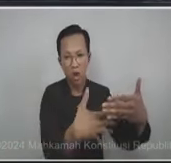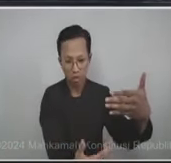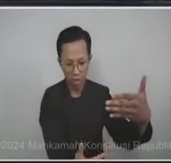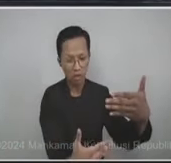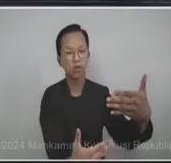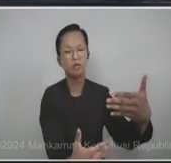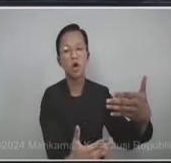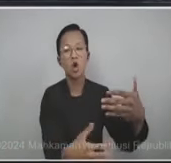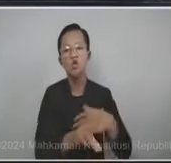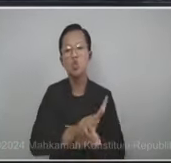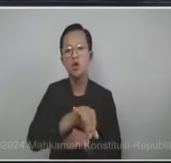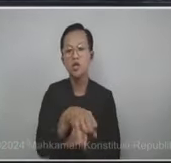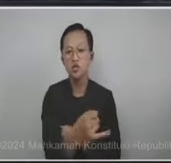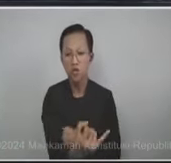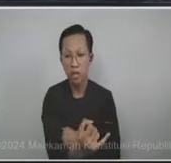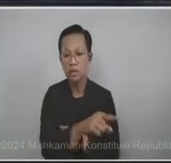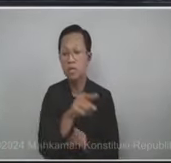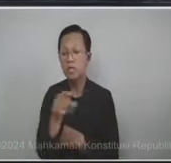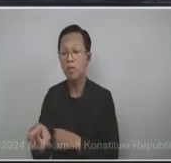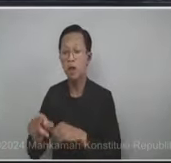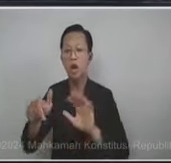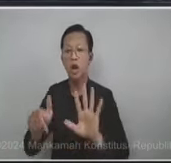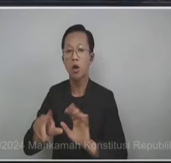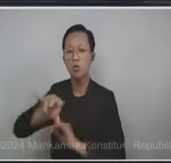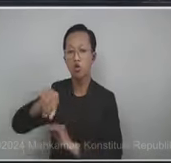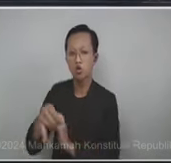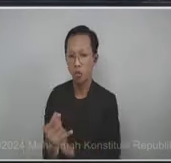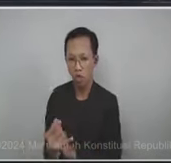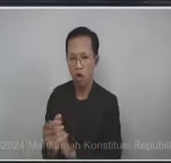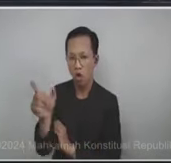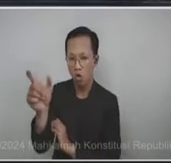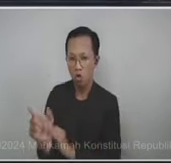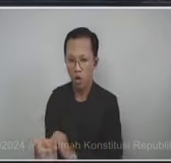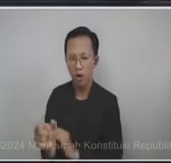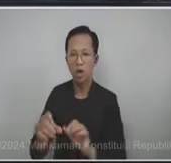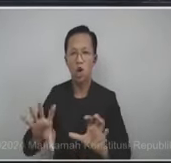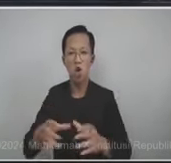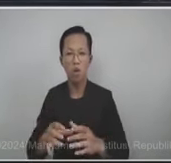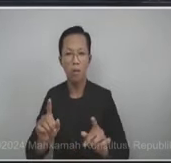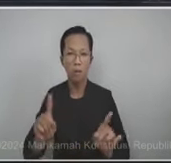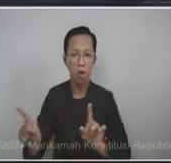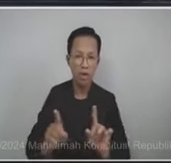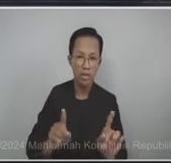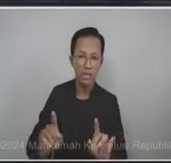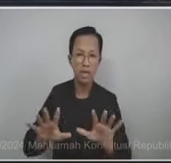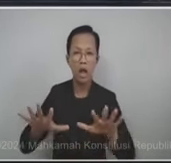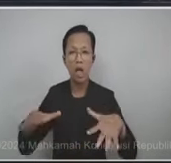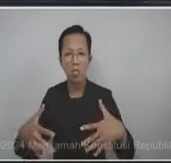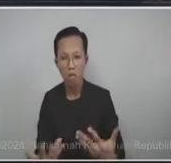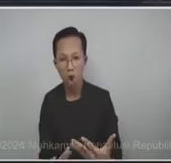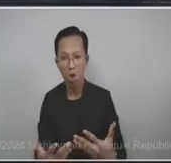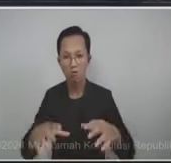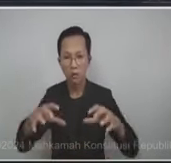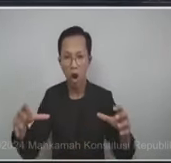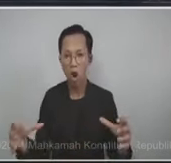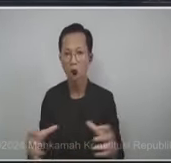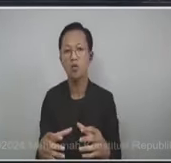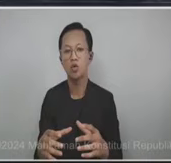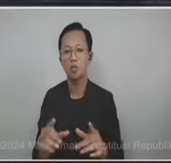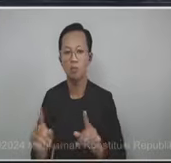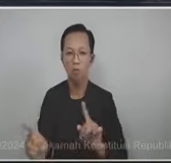jiwa sampai dengan 6 juta jiwa partai politik atau gabungan partai politik peserta pemilu harus